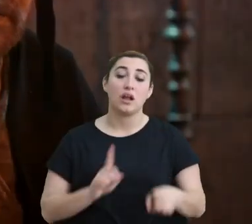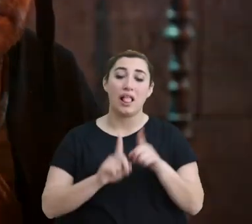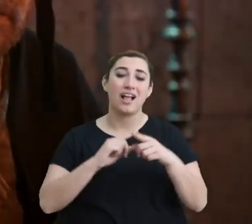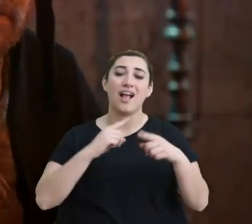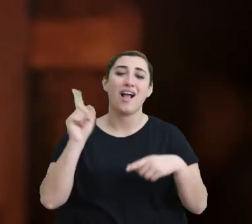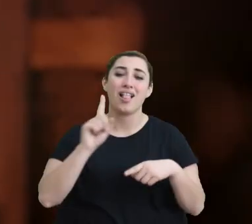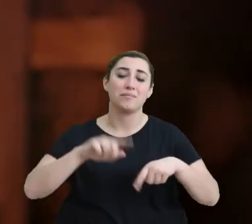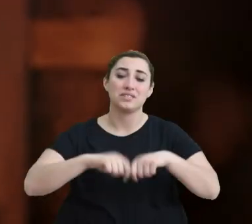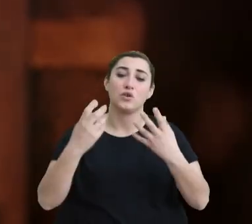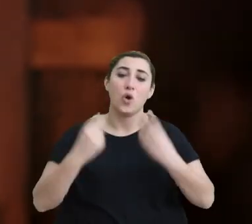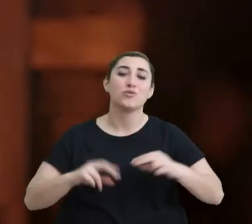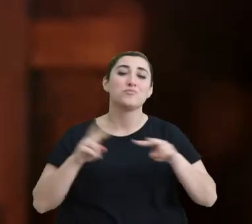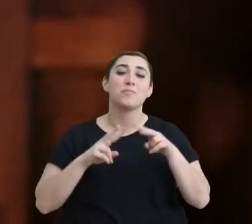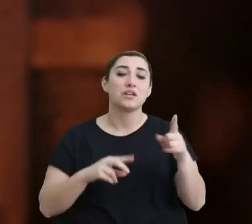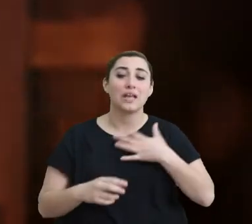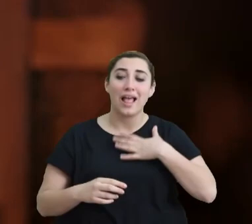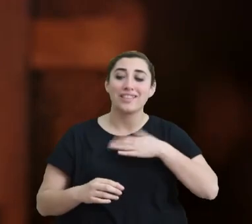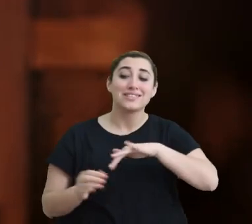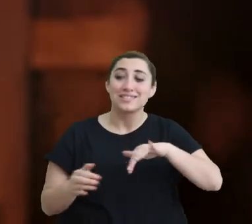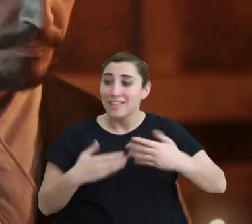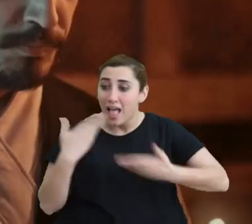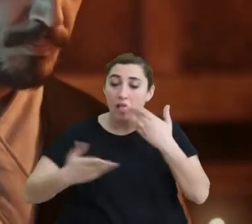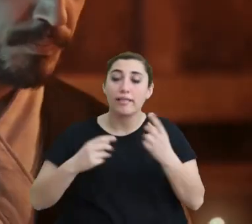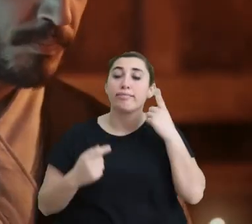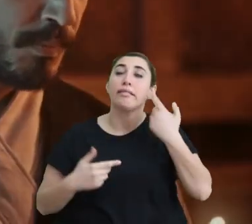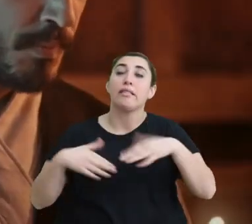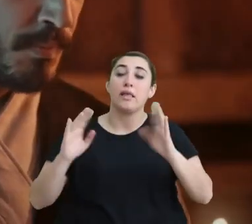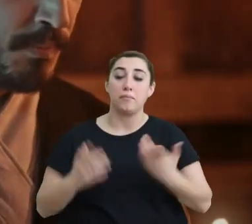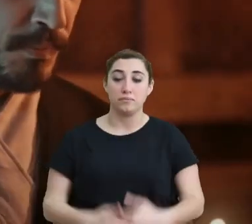kalemi. Minbercinin savunmasını bile dinlememiştir.